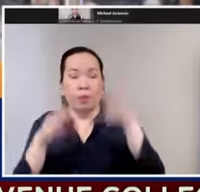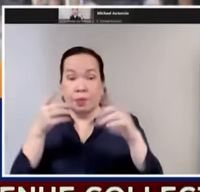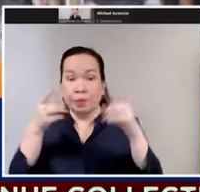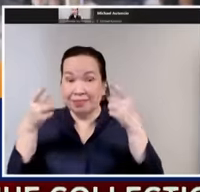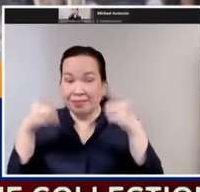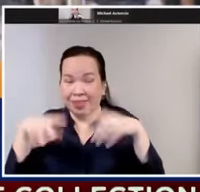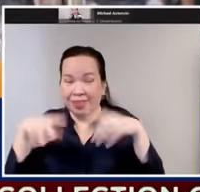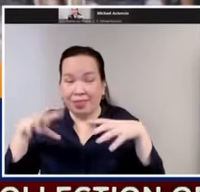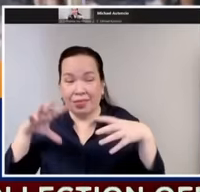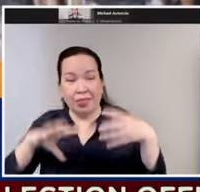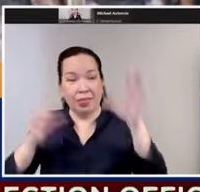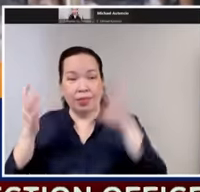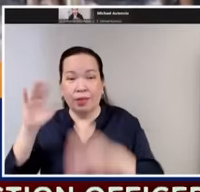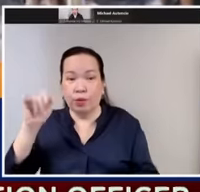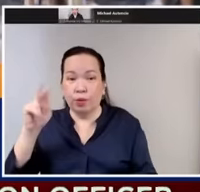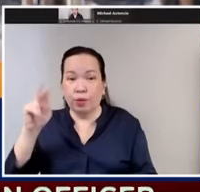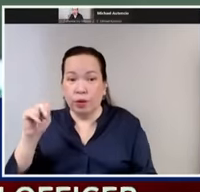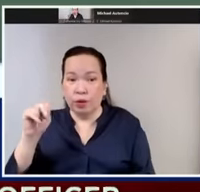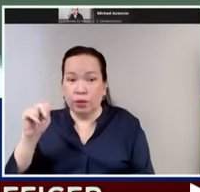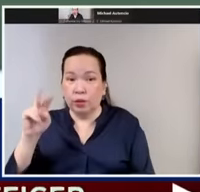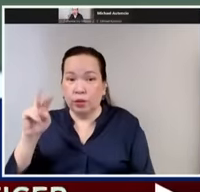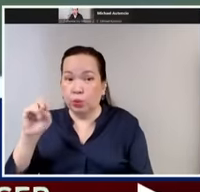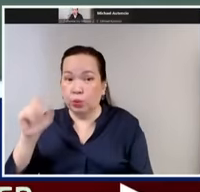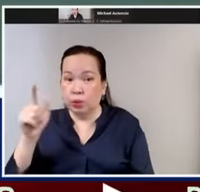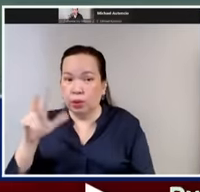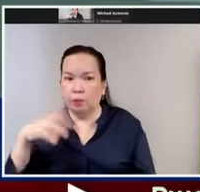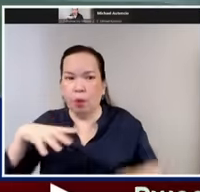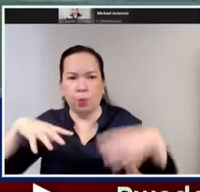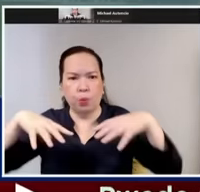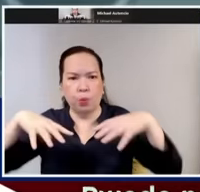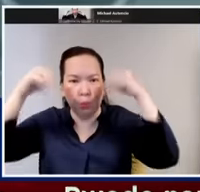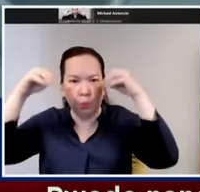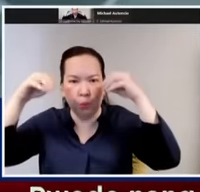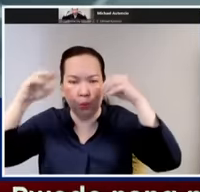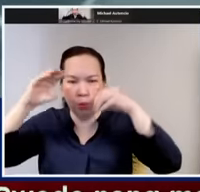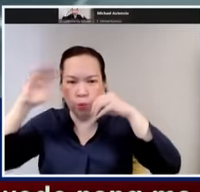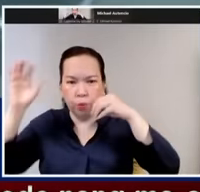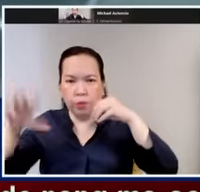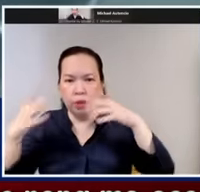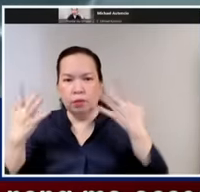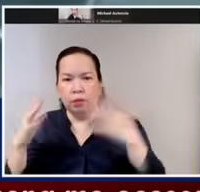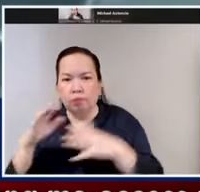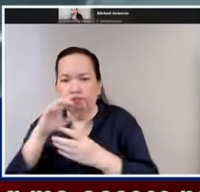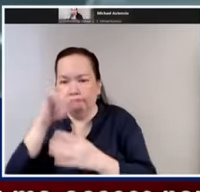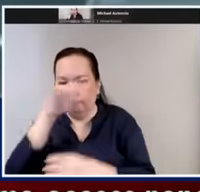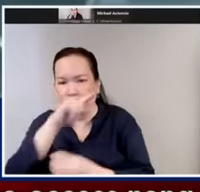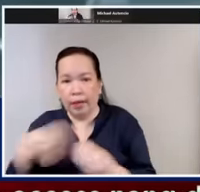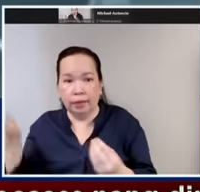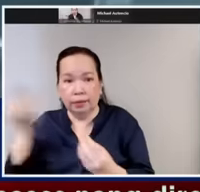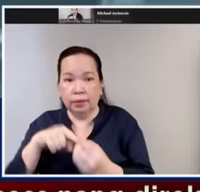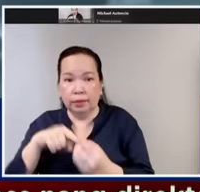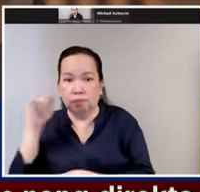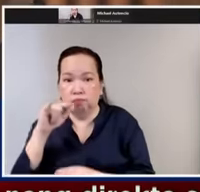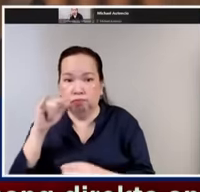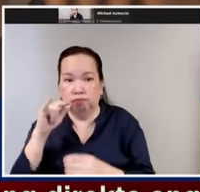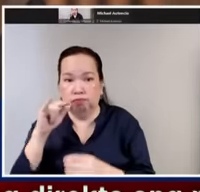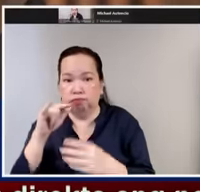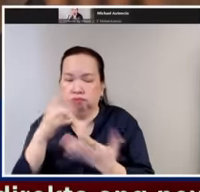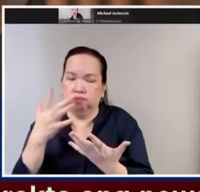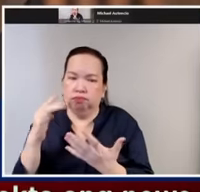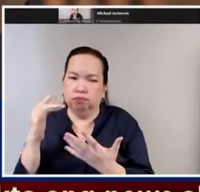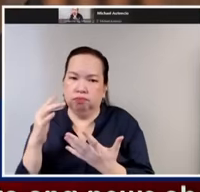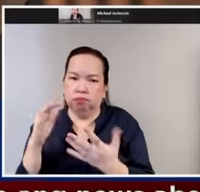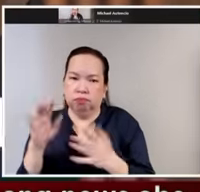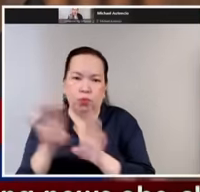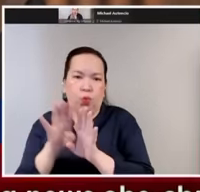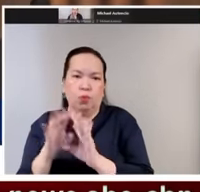2023 kung saan nagkaroon ng power outage na nagdulot ng pagsasara ng buong Philippine airspace. Mayroon na